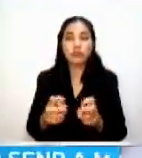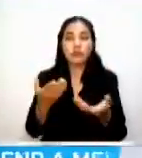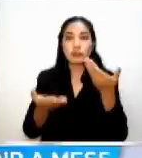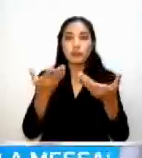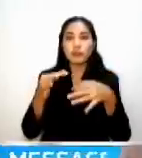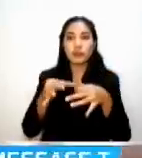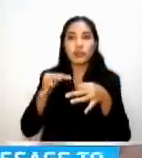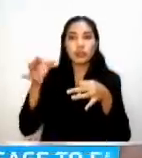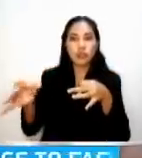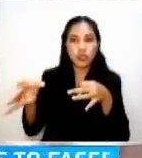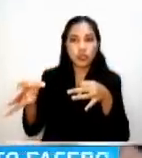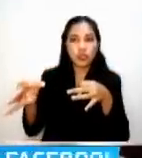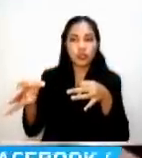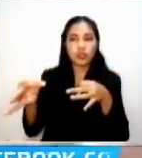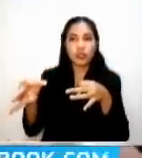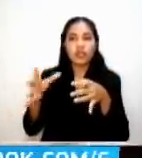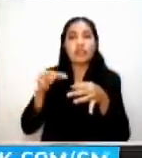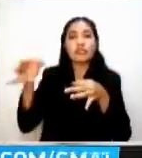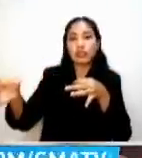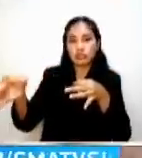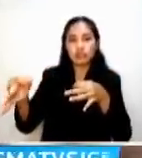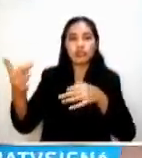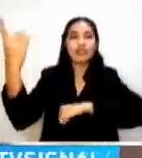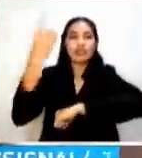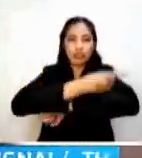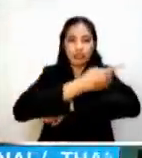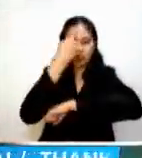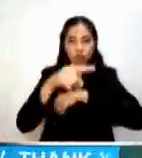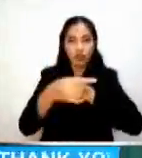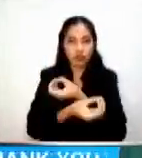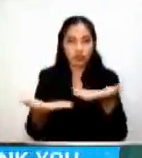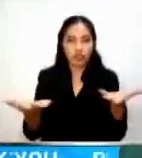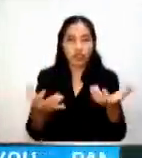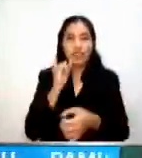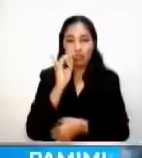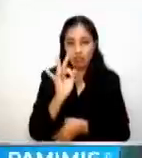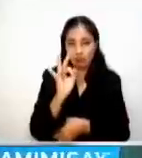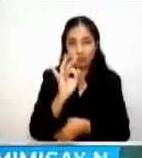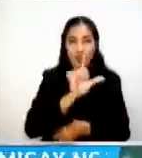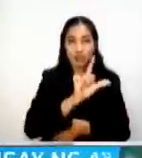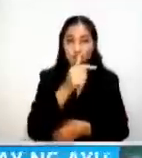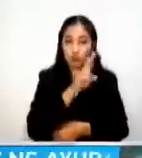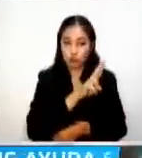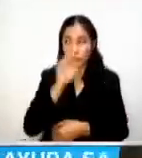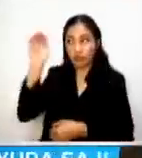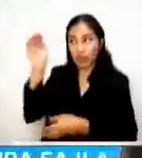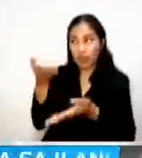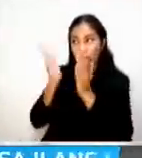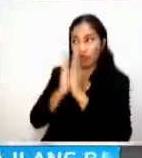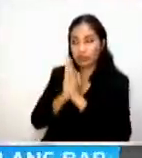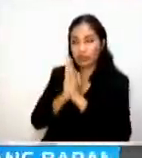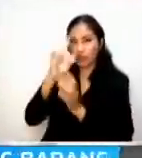period para magpamigay ang ayuda kapag hiniling ito ng mga local government unit na nahihirapan sa cash